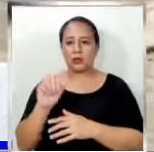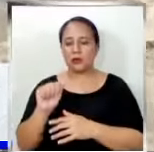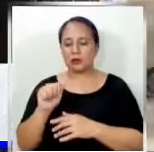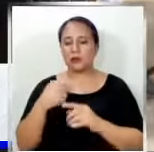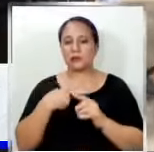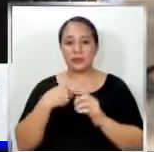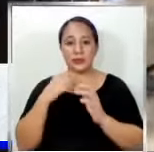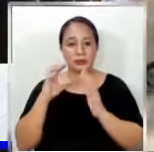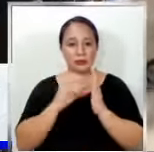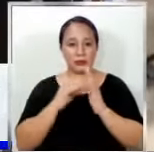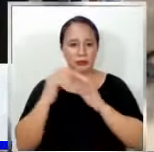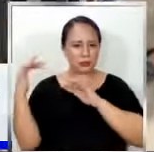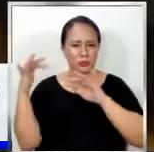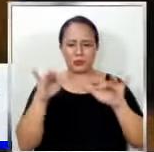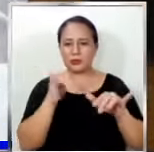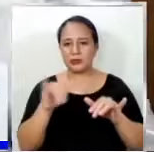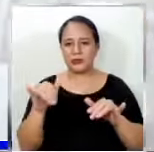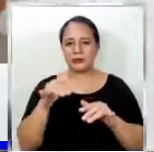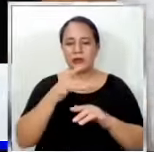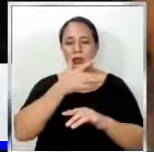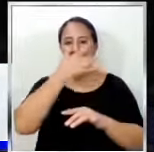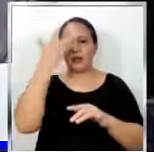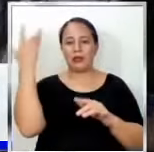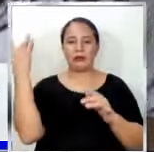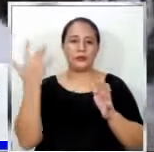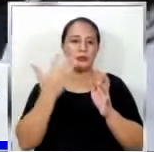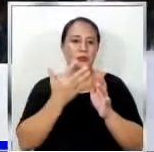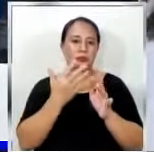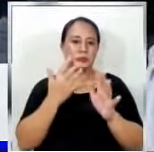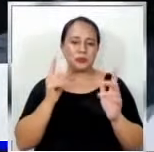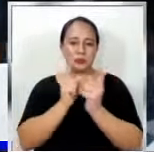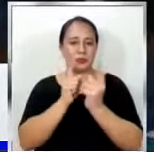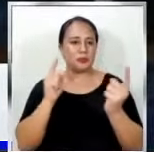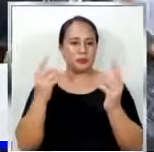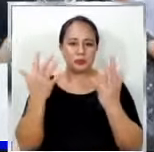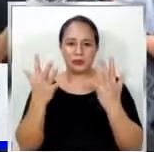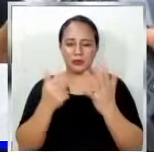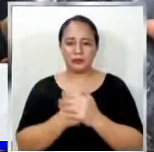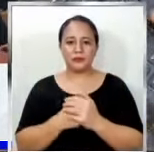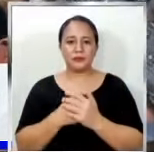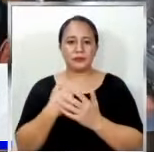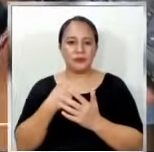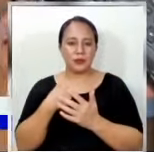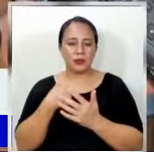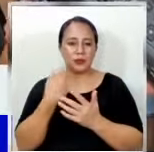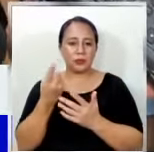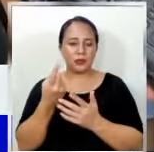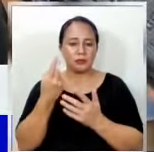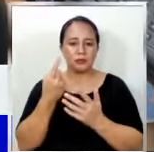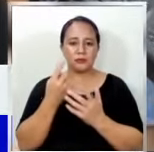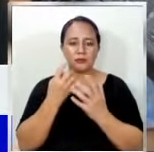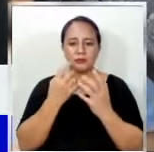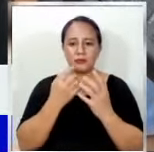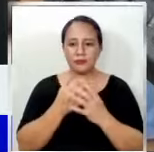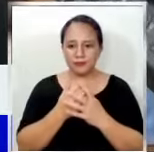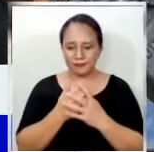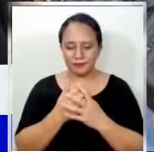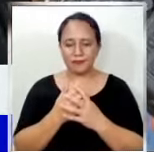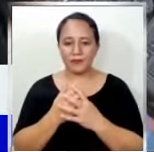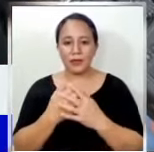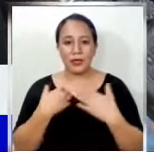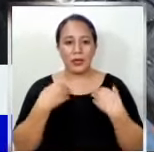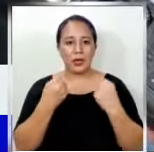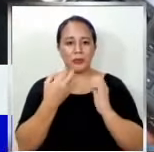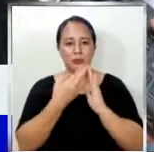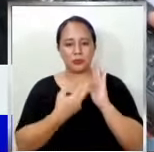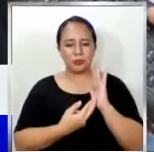at nakakalimutan na ng ilan ang physical distancing. From time to time, observe nila yung health protocol, tapos